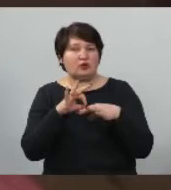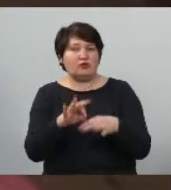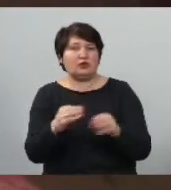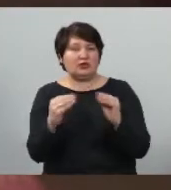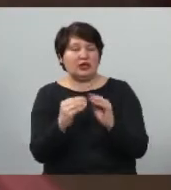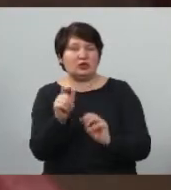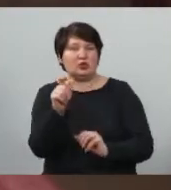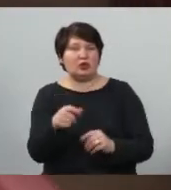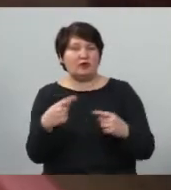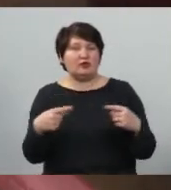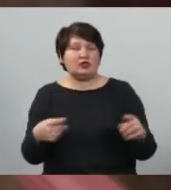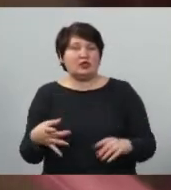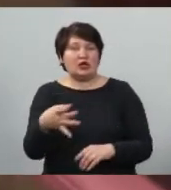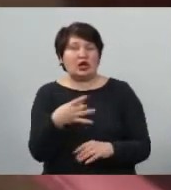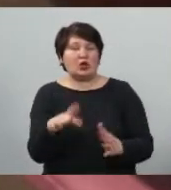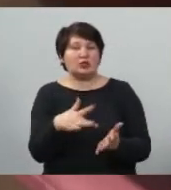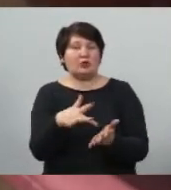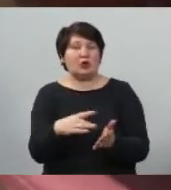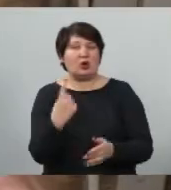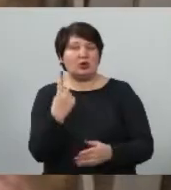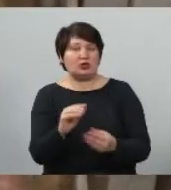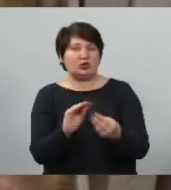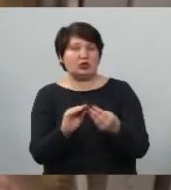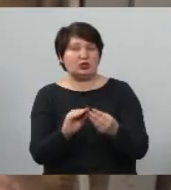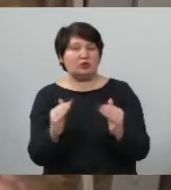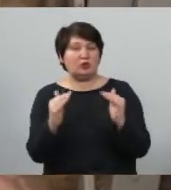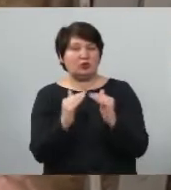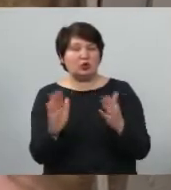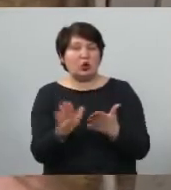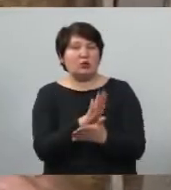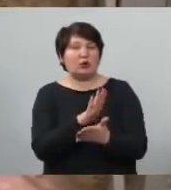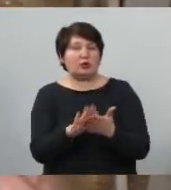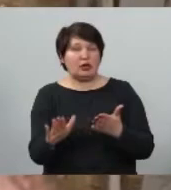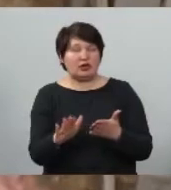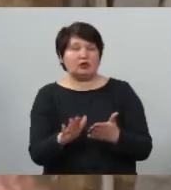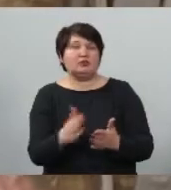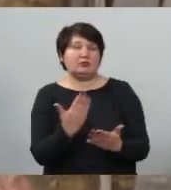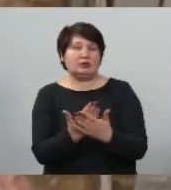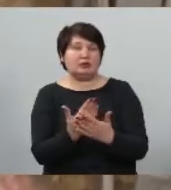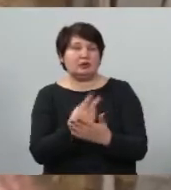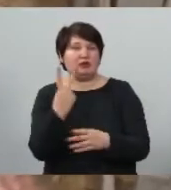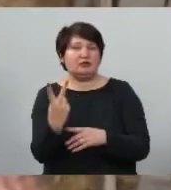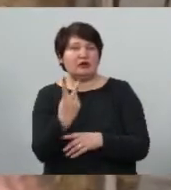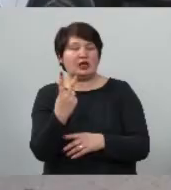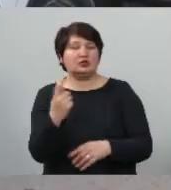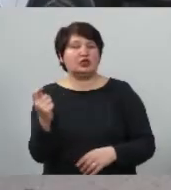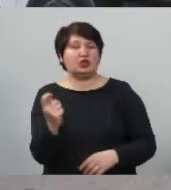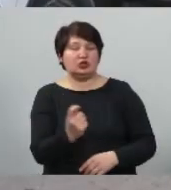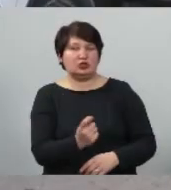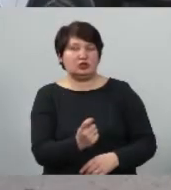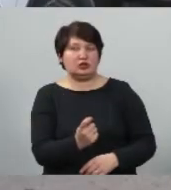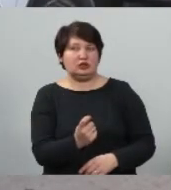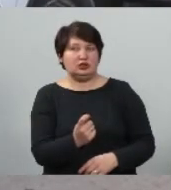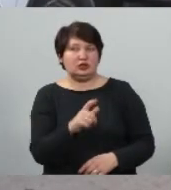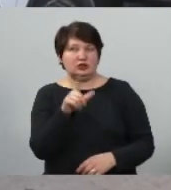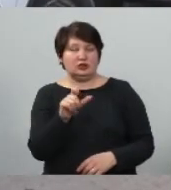людей у різних районах міста. Один і той самий будинок оброблятимуть дезрозчином приблизно двічі на тиждень. З